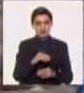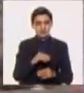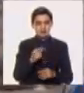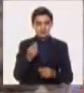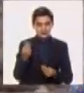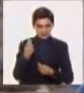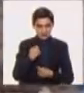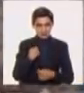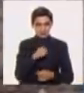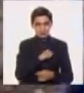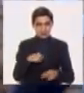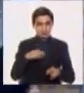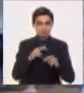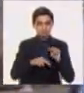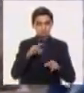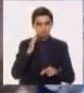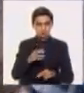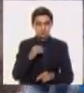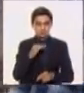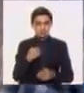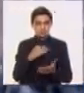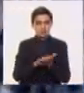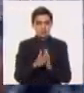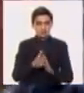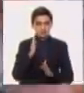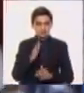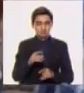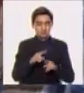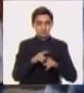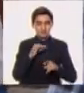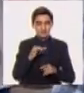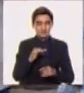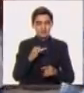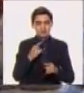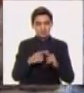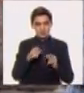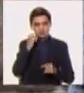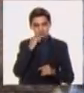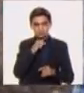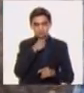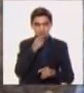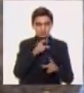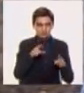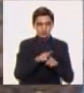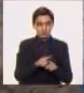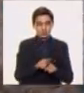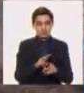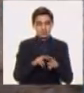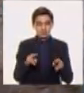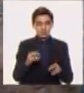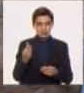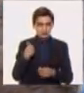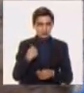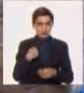берсең, өзіміз саламыз. Сөйтіп келіскен бар, басқа ақсақалдар, ауылдың билер. Біз